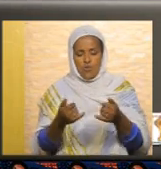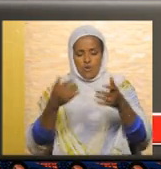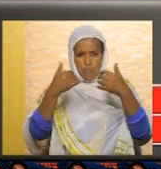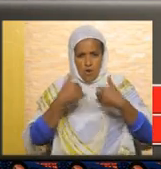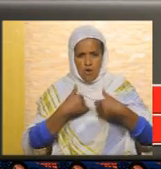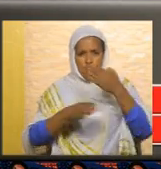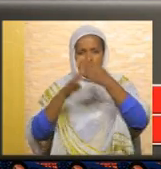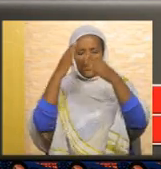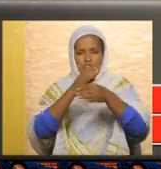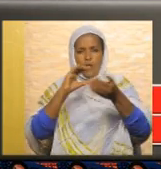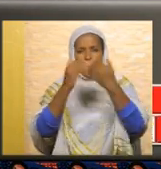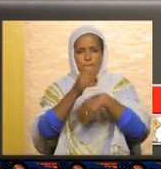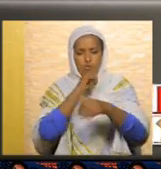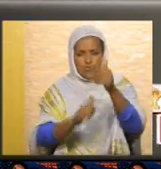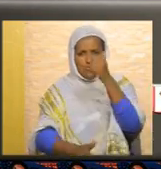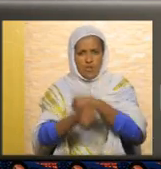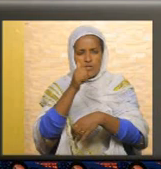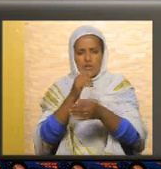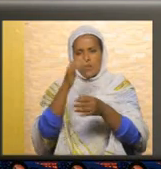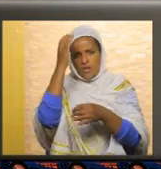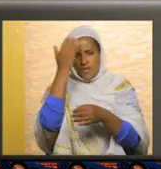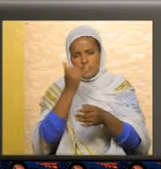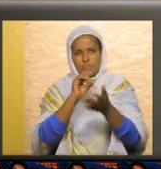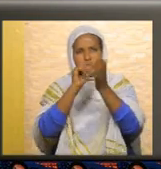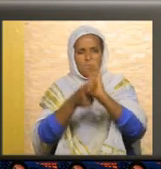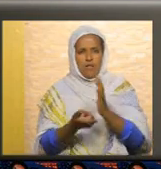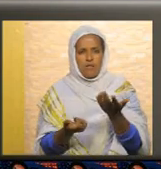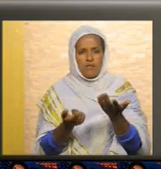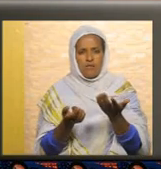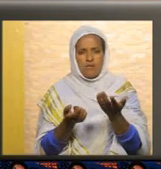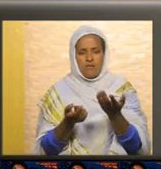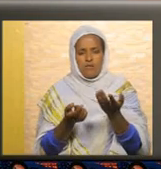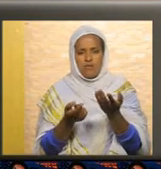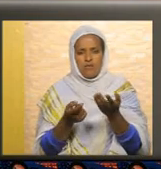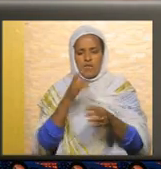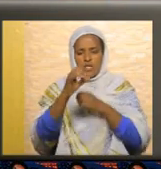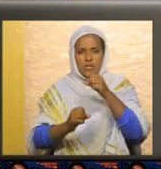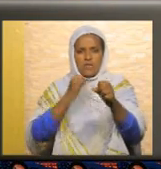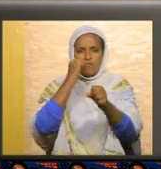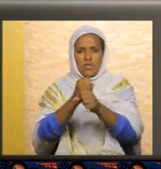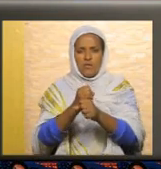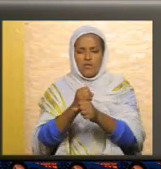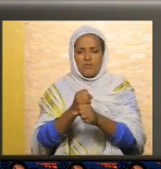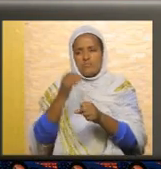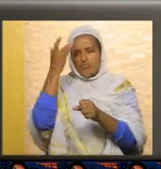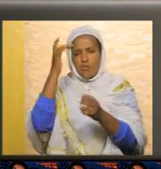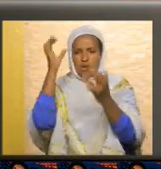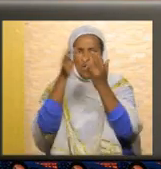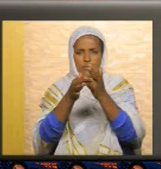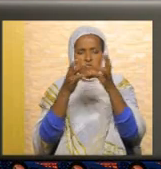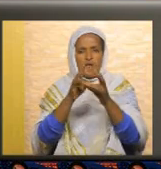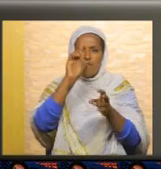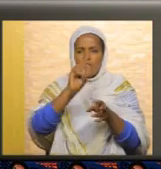አሁን ባለው ደረጃ ባይሆንም ጥቃት ለምን እንደው ለምሳሌ ይሄ ያልባለድሜ ጋብቻ ምክንያት